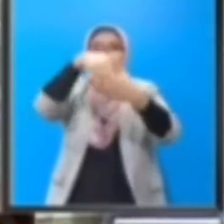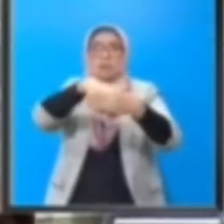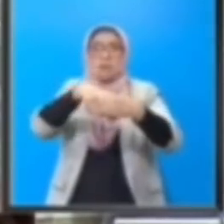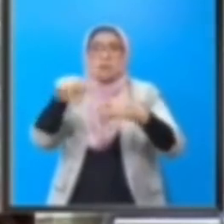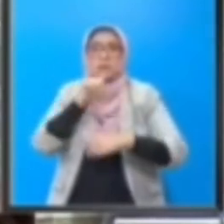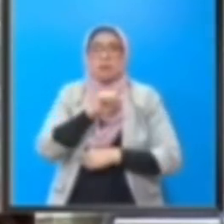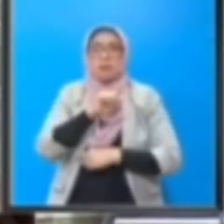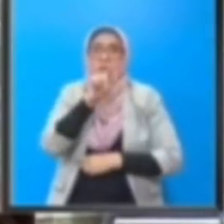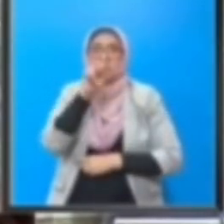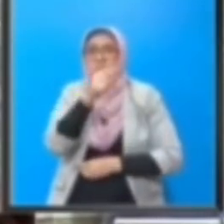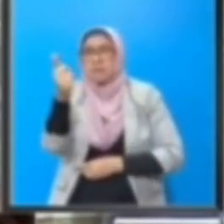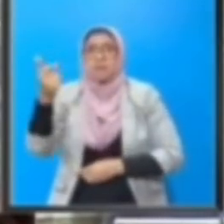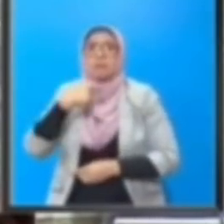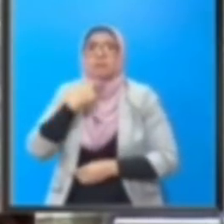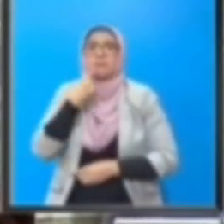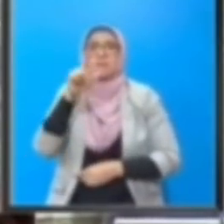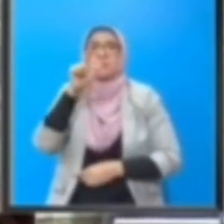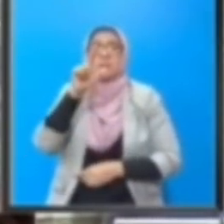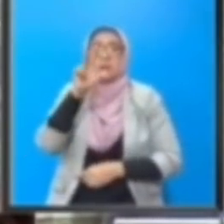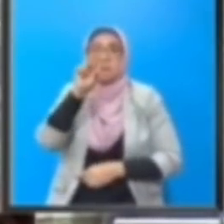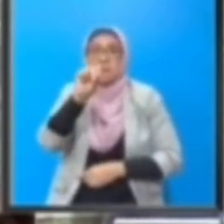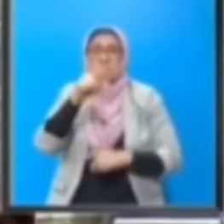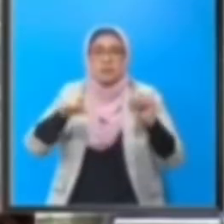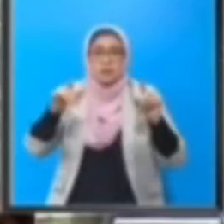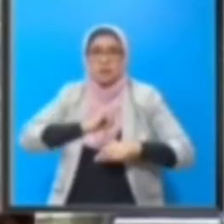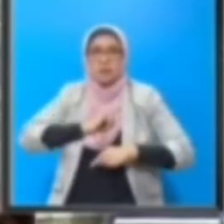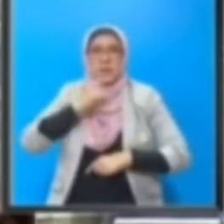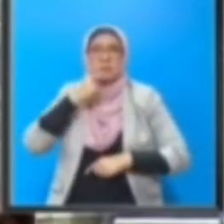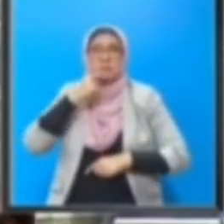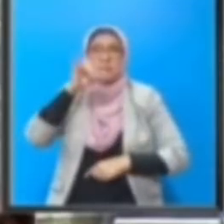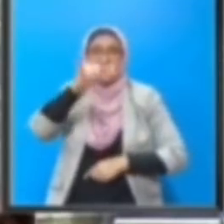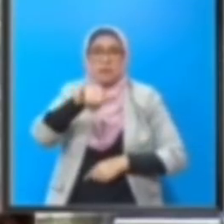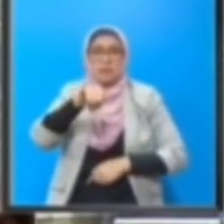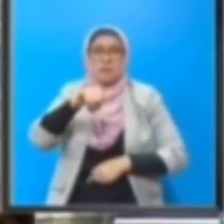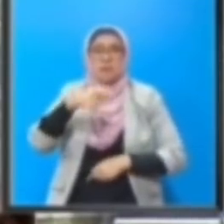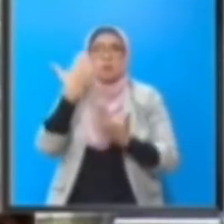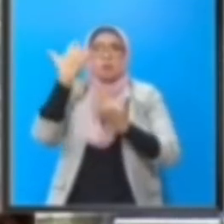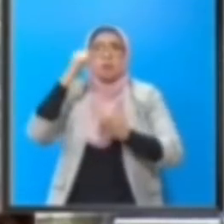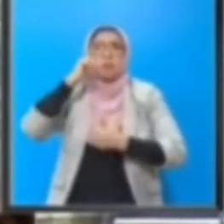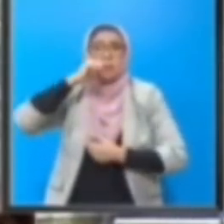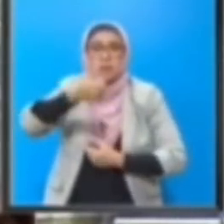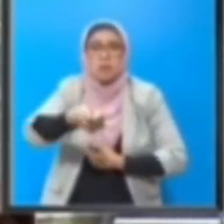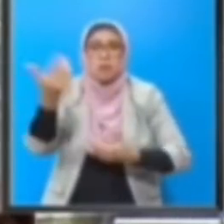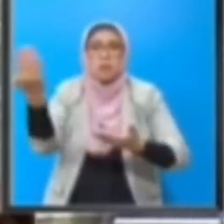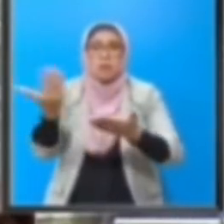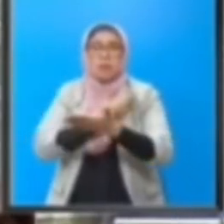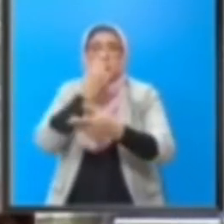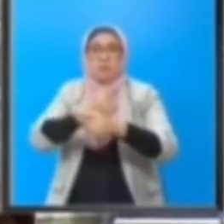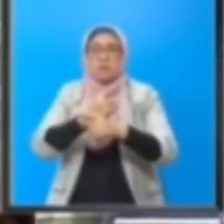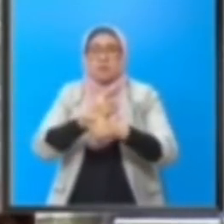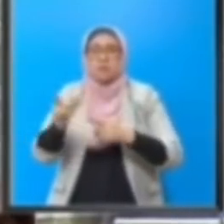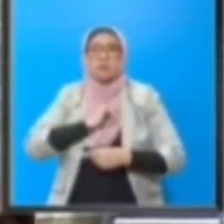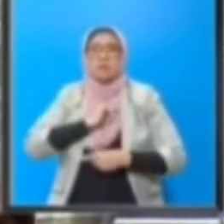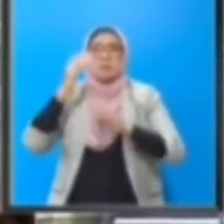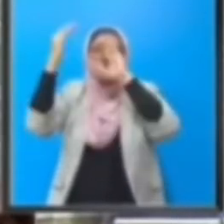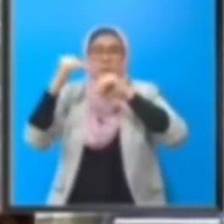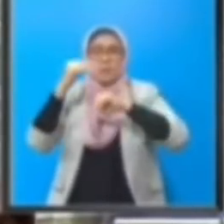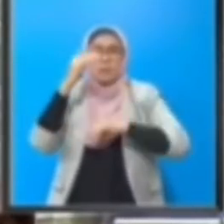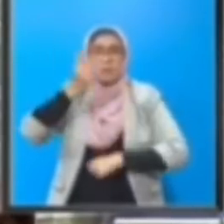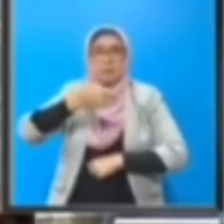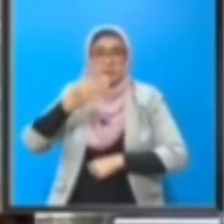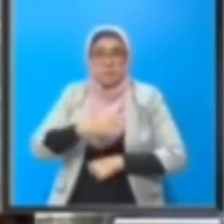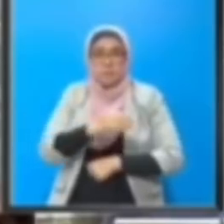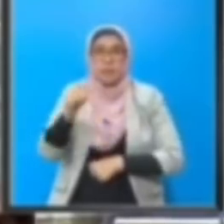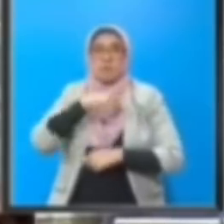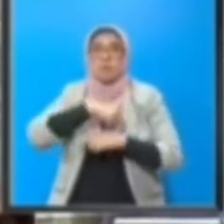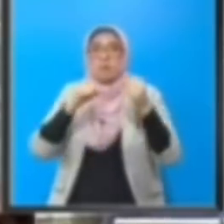saja. Dan hanya selepas hari keesokan baru boleh dibetulkan. Saya berharap speaker dan timbalan speaker akan mencari jalan supaya ada sistem